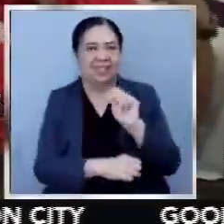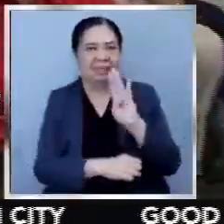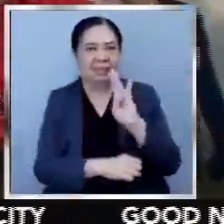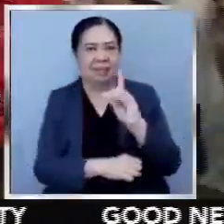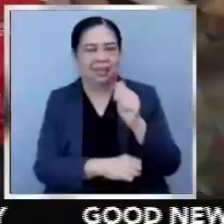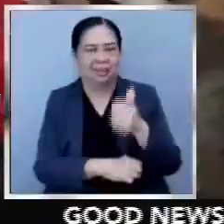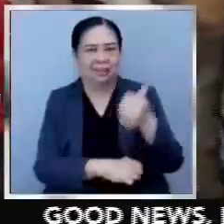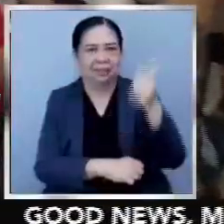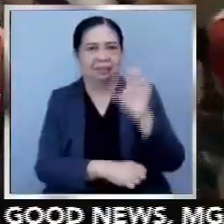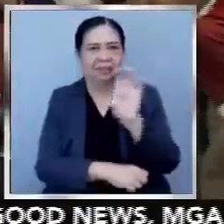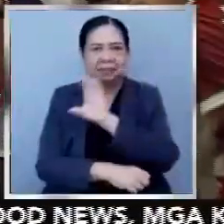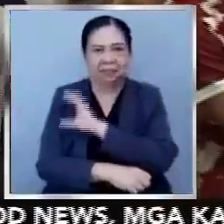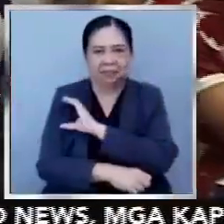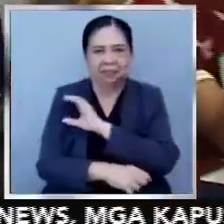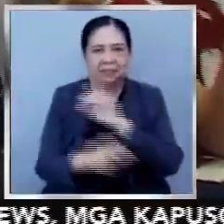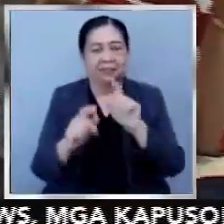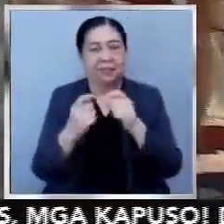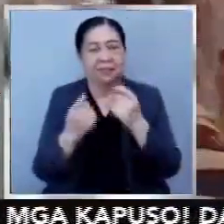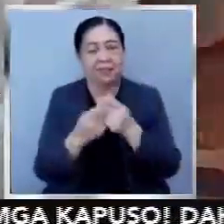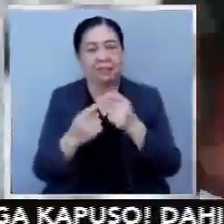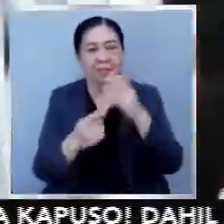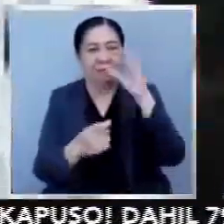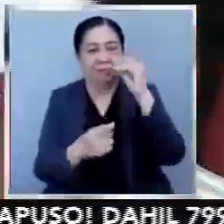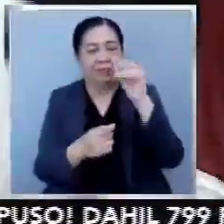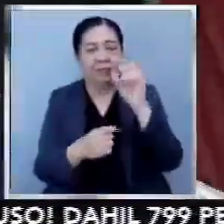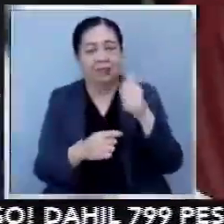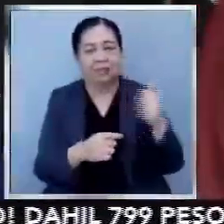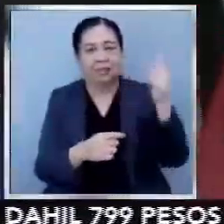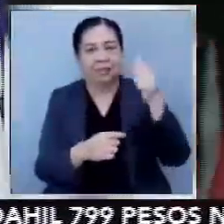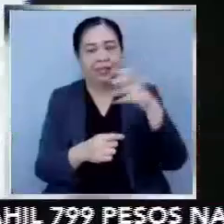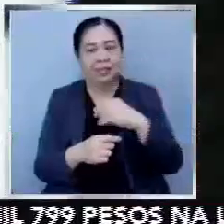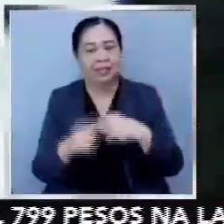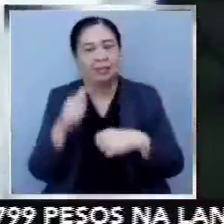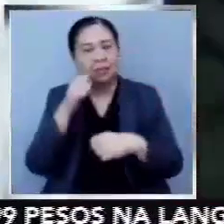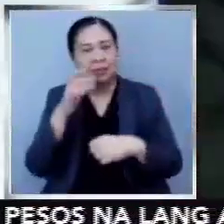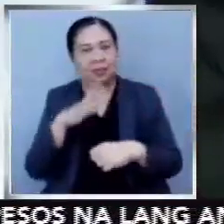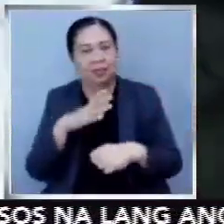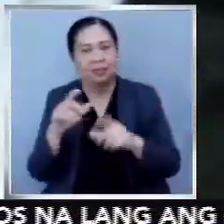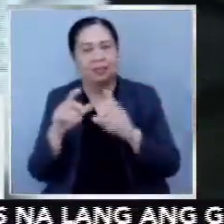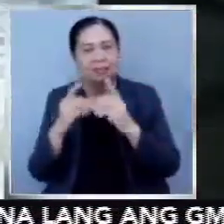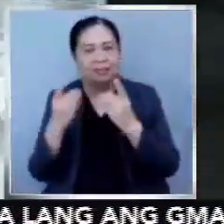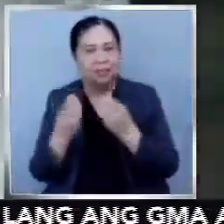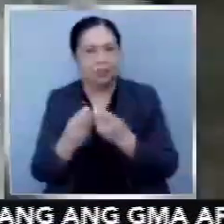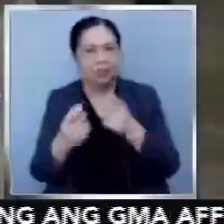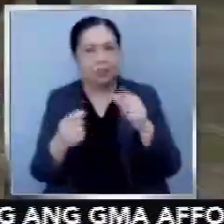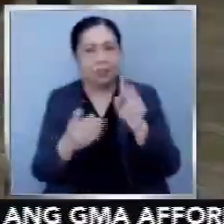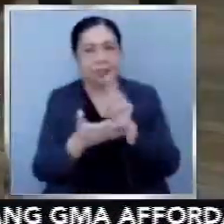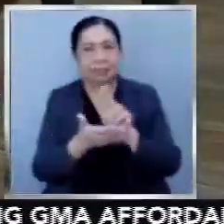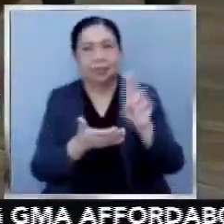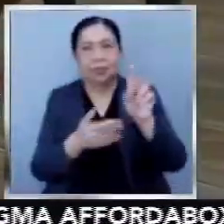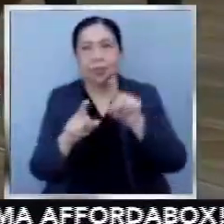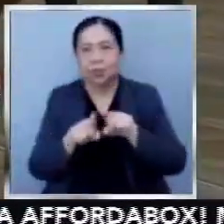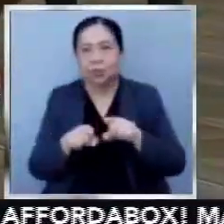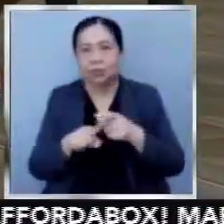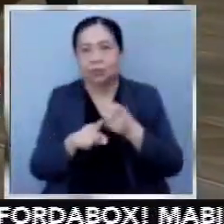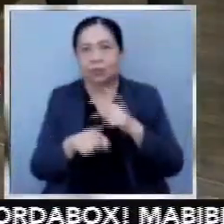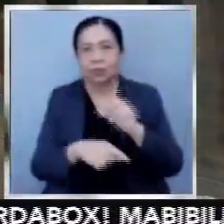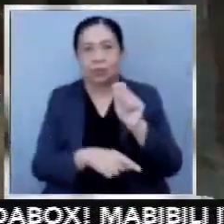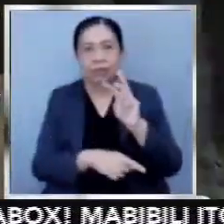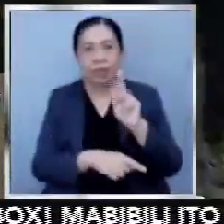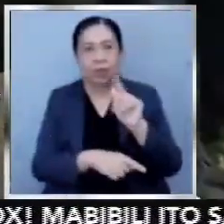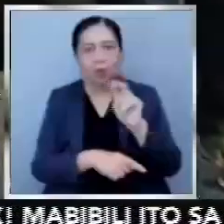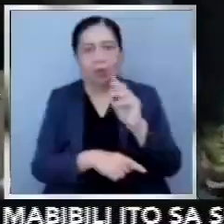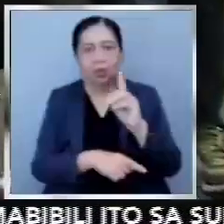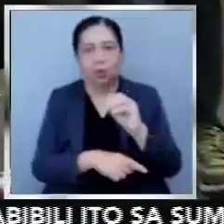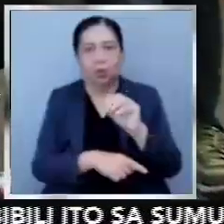team champion sa men's senior division at women's senior division. Sa naturang universidad din galing ang Taekwondo MVP